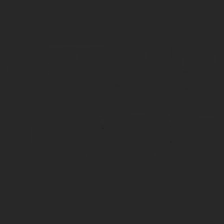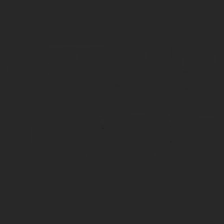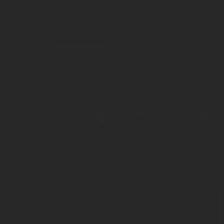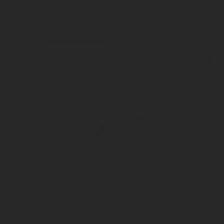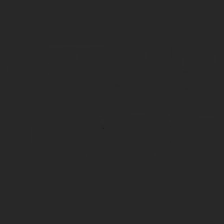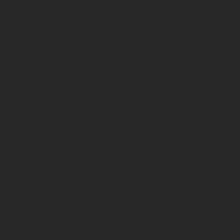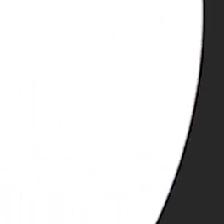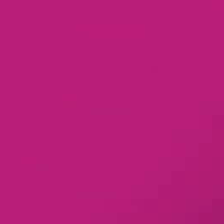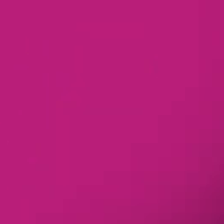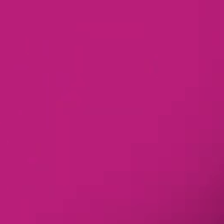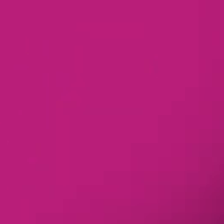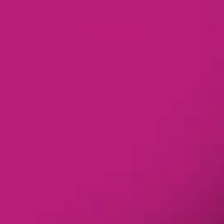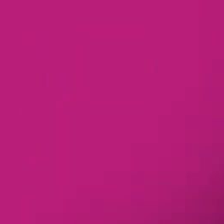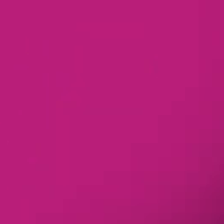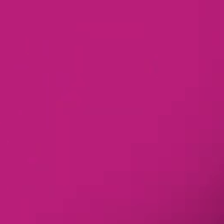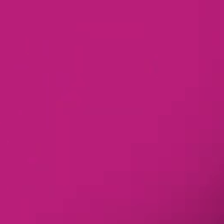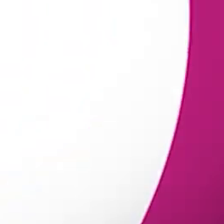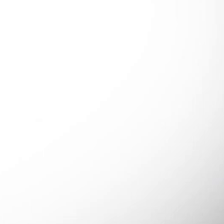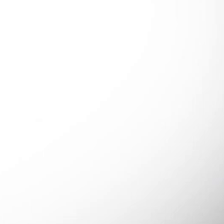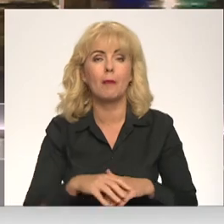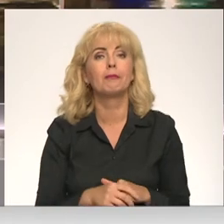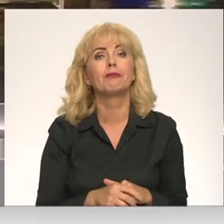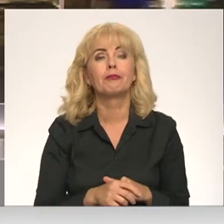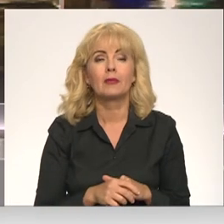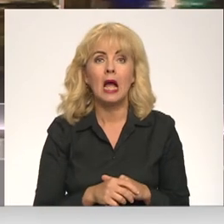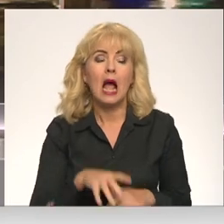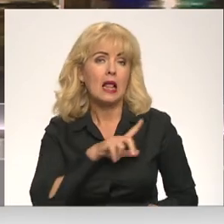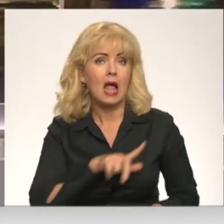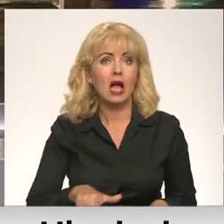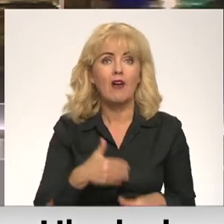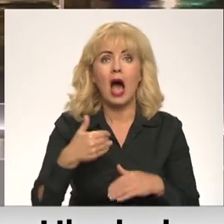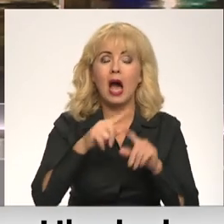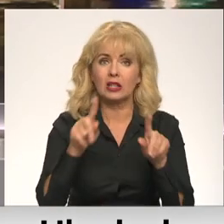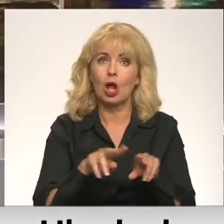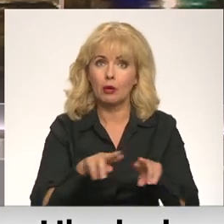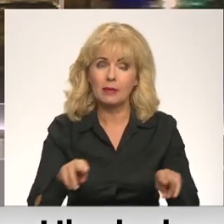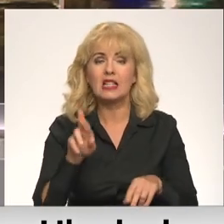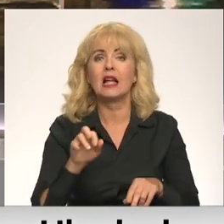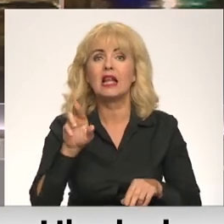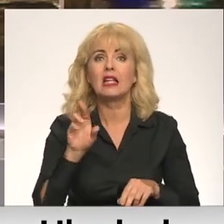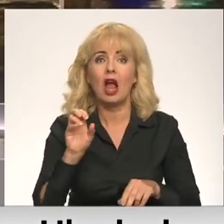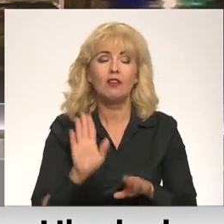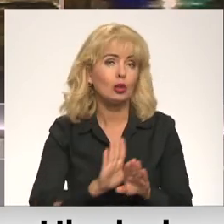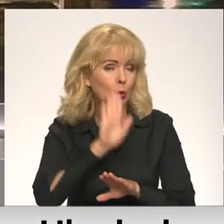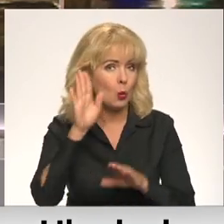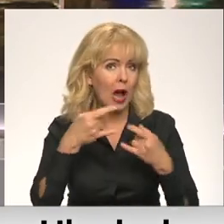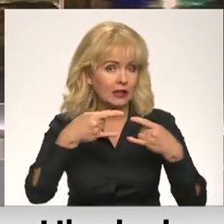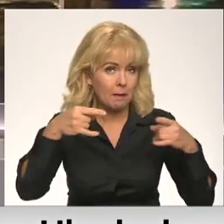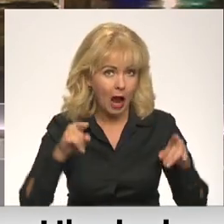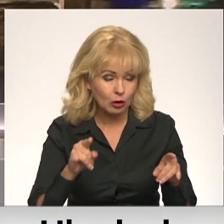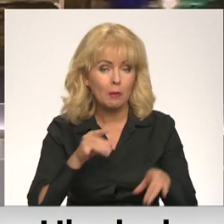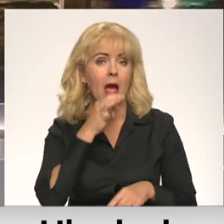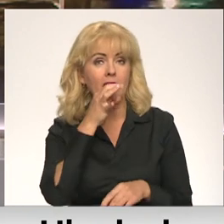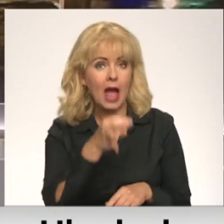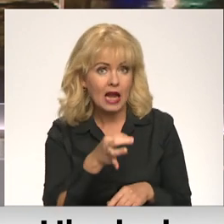Re, viss ēters ir te! Latvijas ārlietu ministrs Edgars Rinkēvičs šodien radījumā Rīta panorāma